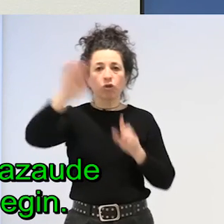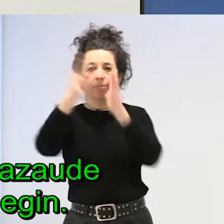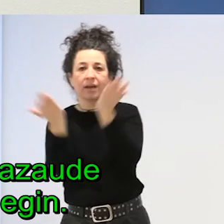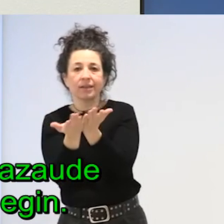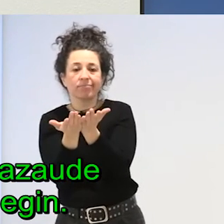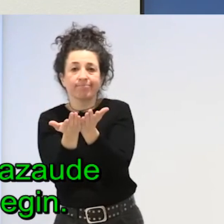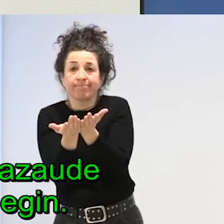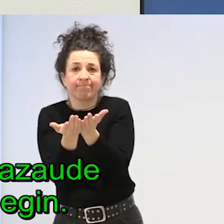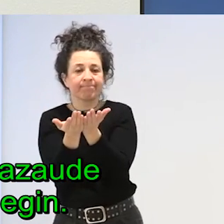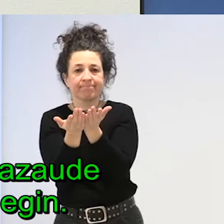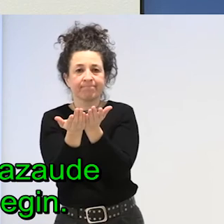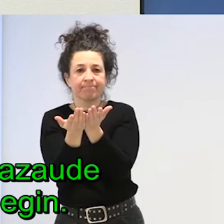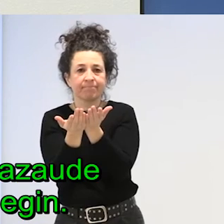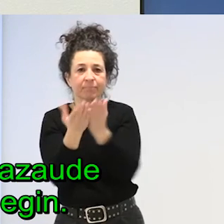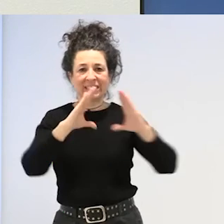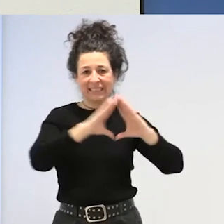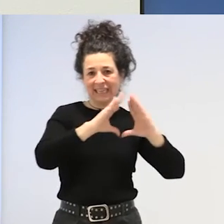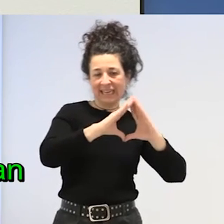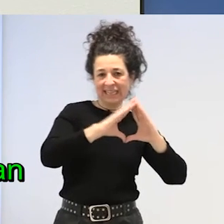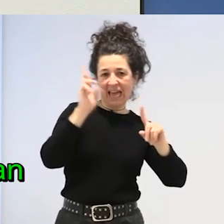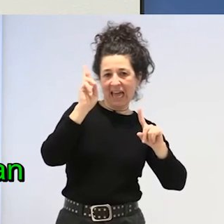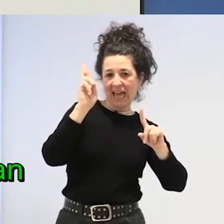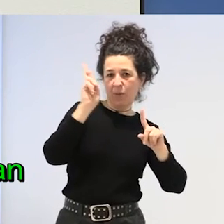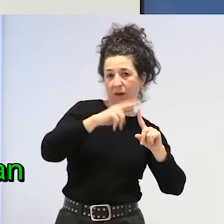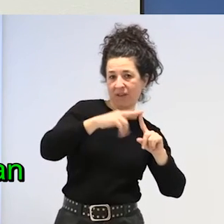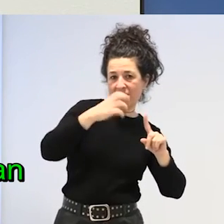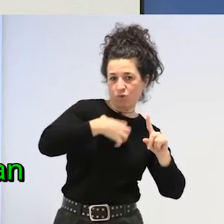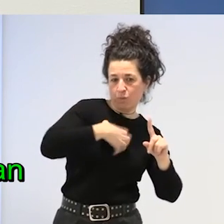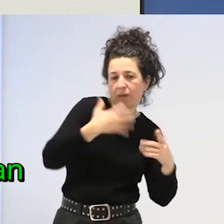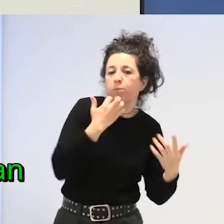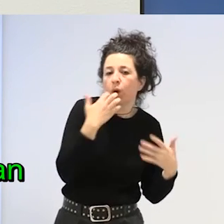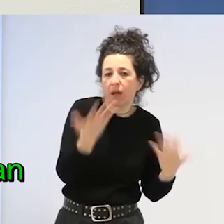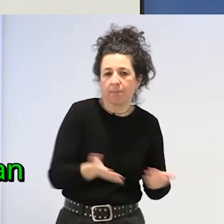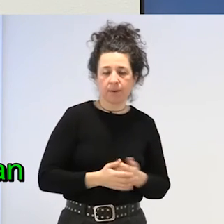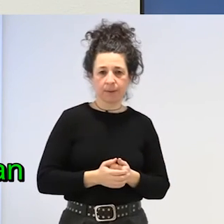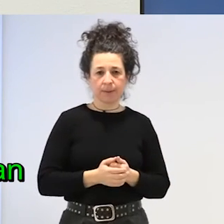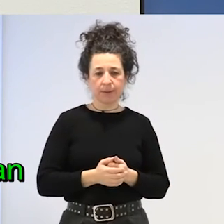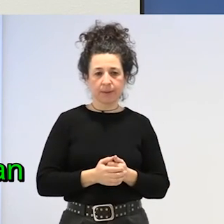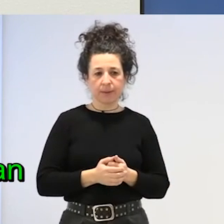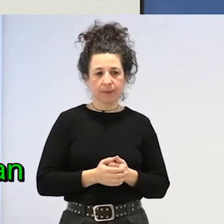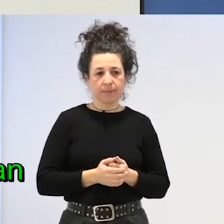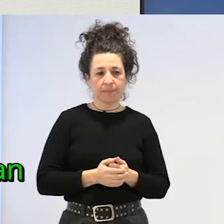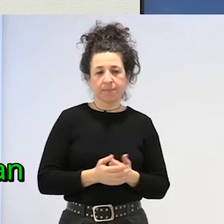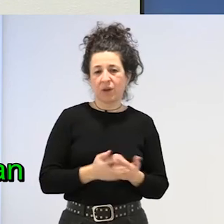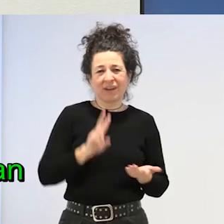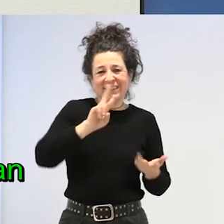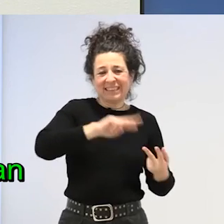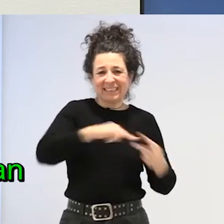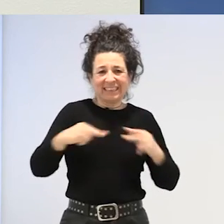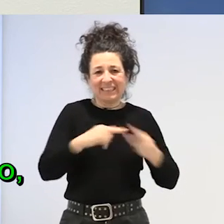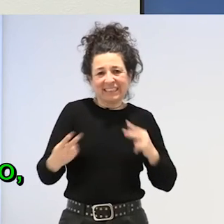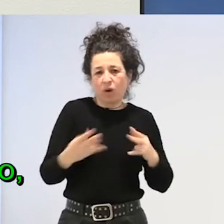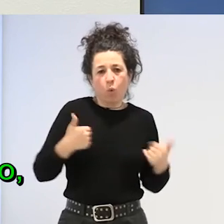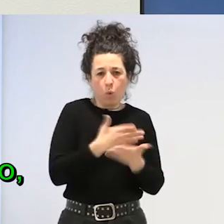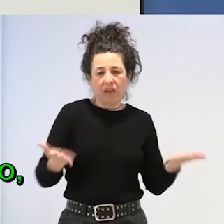dituzu Elizari referentziak egin, ez? Edo, baina bueno, hori edozein itzulpenean igertatu